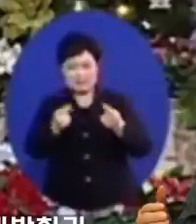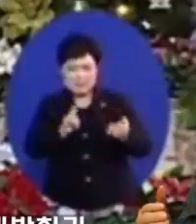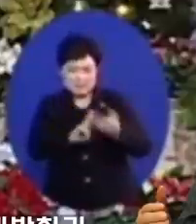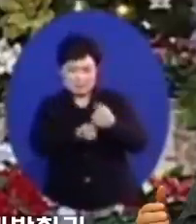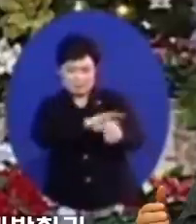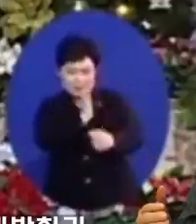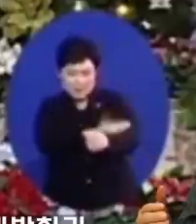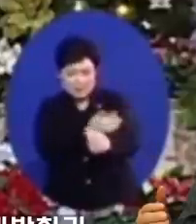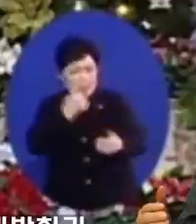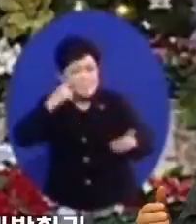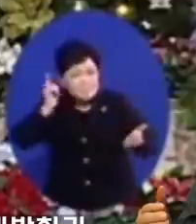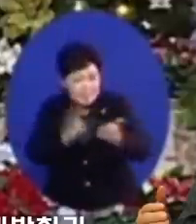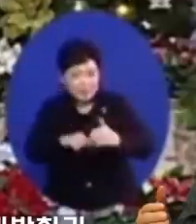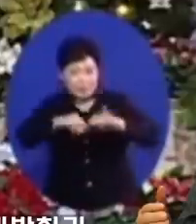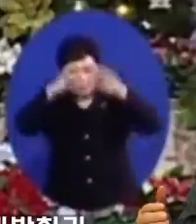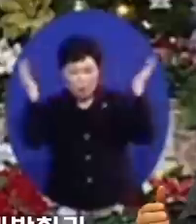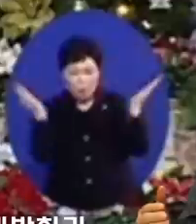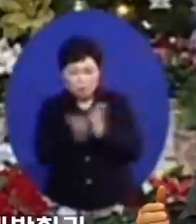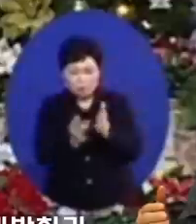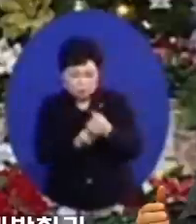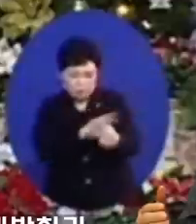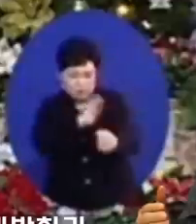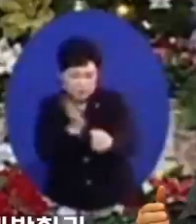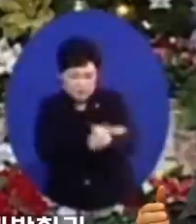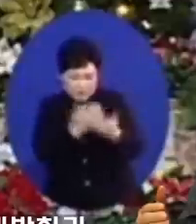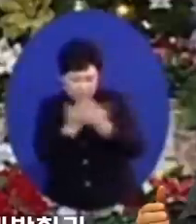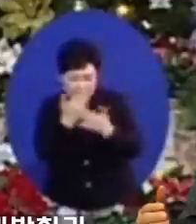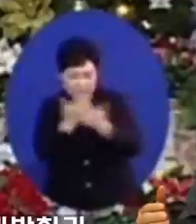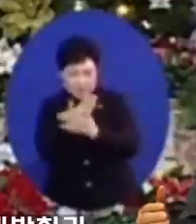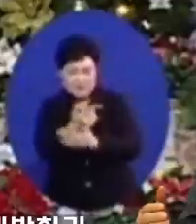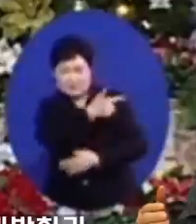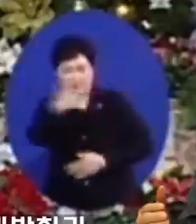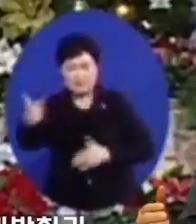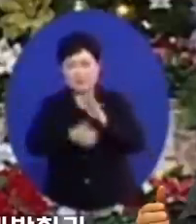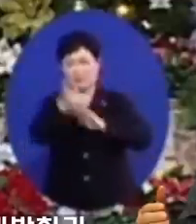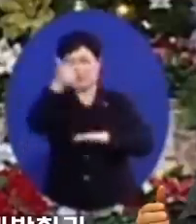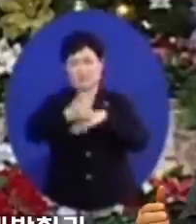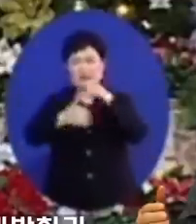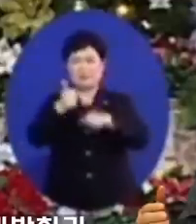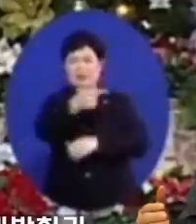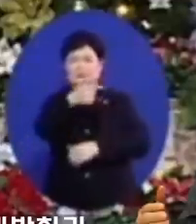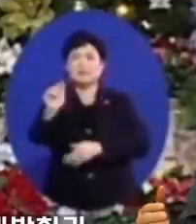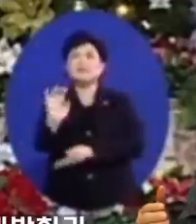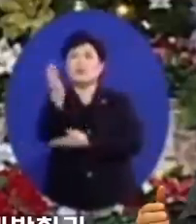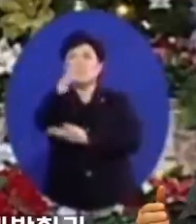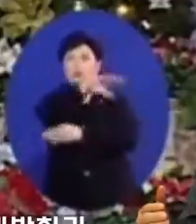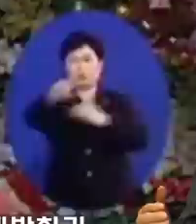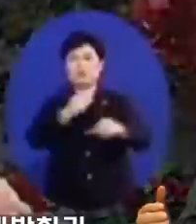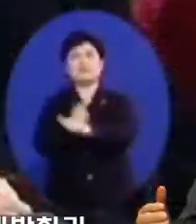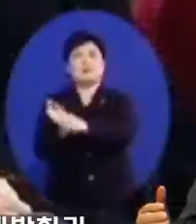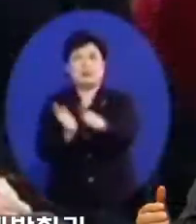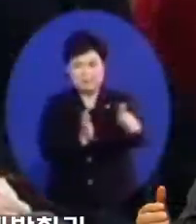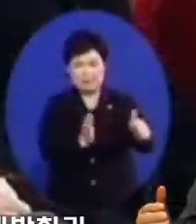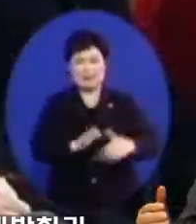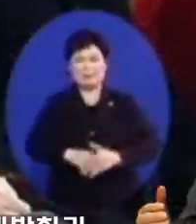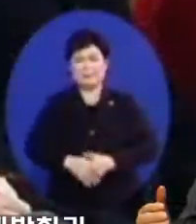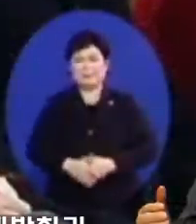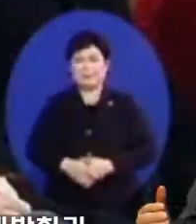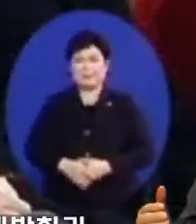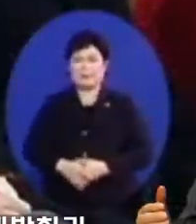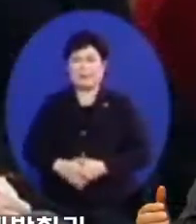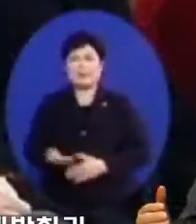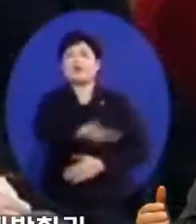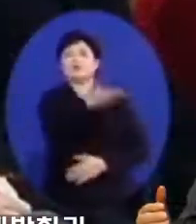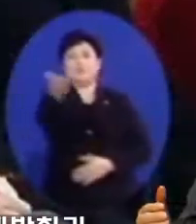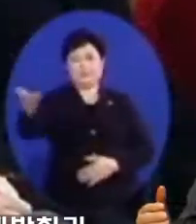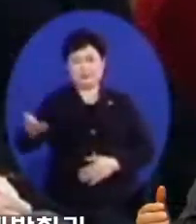깨닫고 모두 다 잠재력을 개발하여 인생에 크게 성공함으로 하나님께 큰 영광을 돌려야 되는 것입니다.